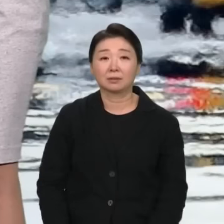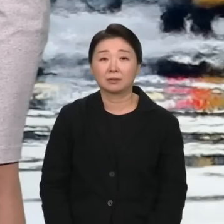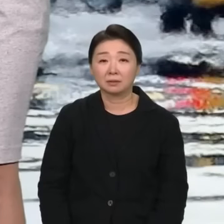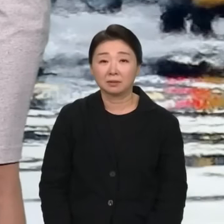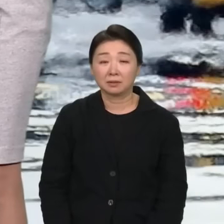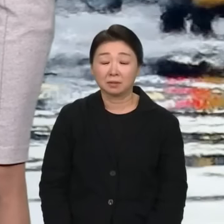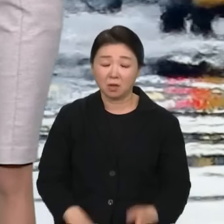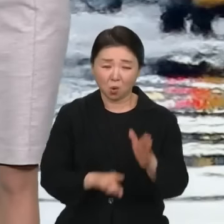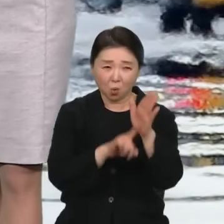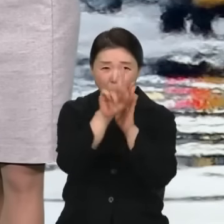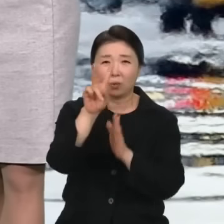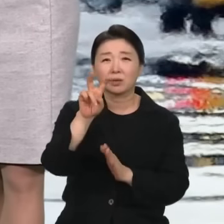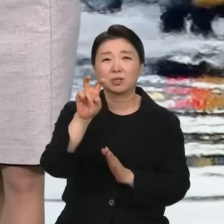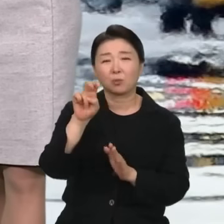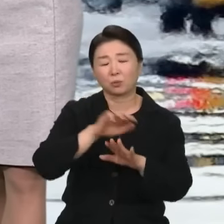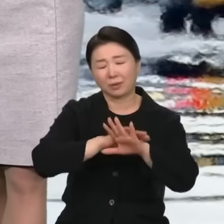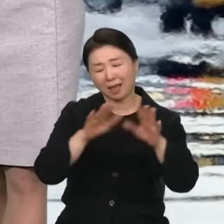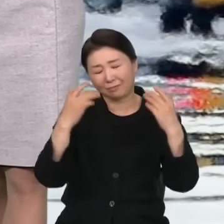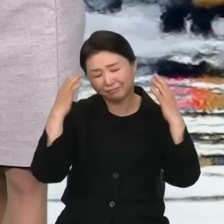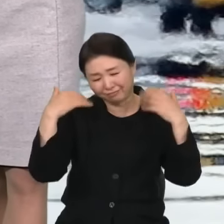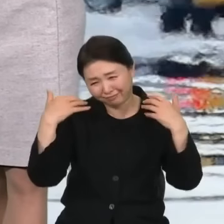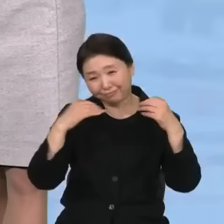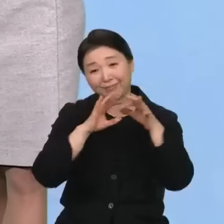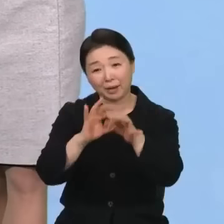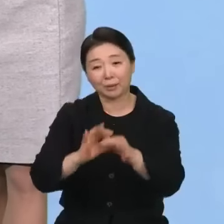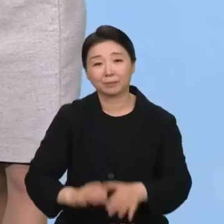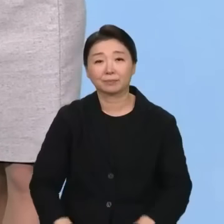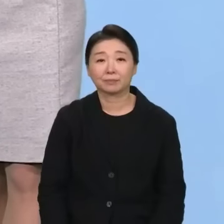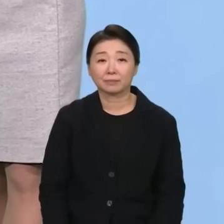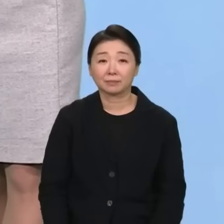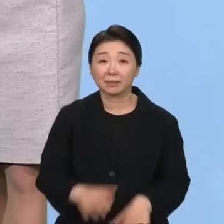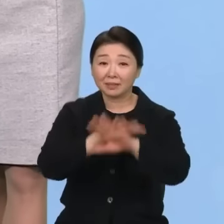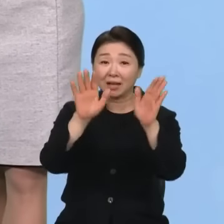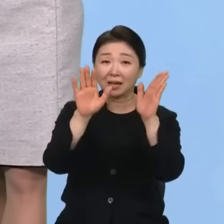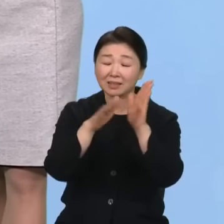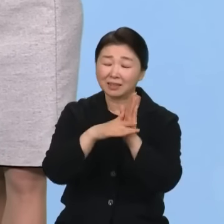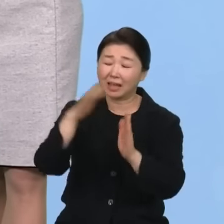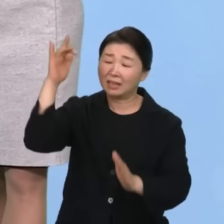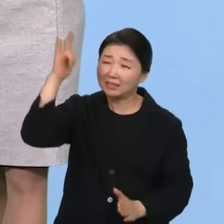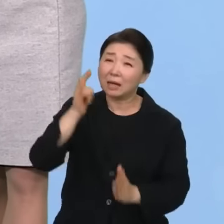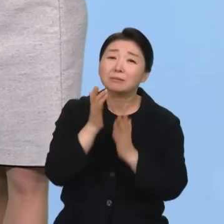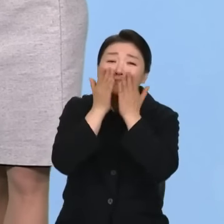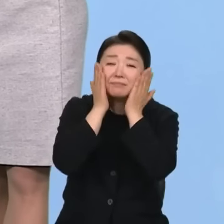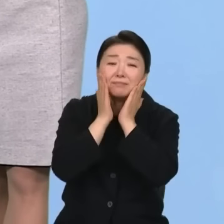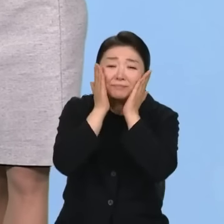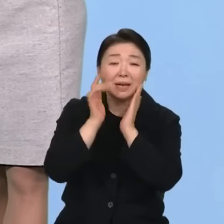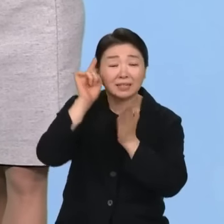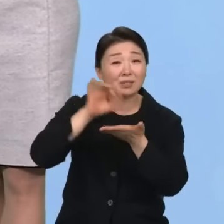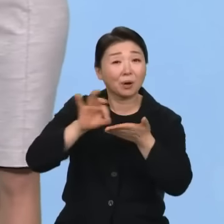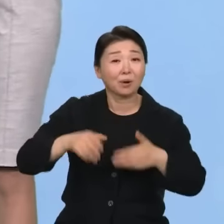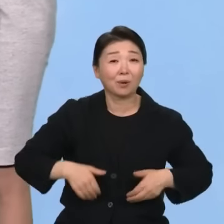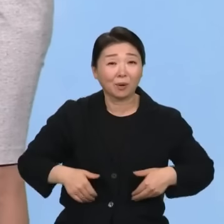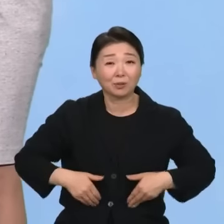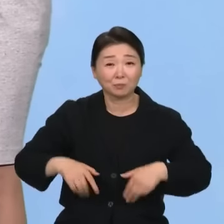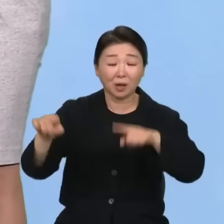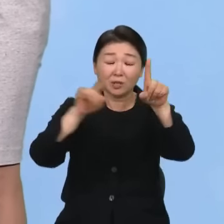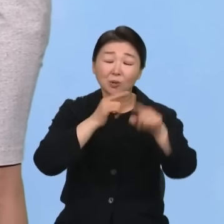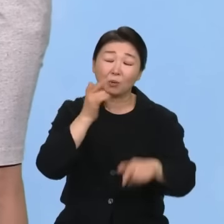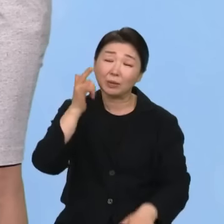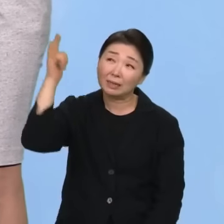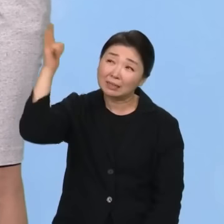당분간 25도를 웃도는 낮더위가 지속되겠습니다. 낮 동안에는 자외선 차단에도 신경 써야겠는데요. 전국의